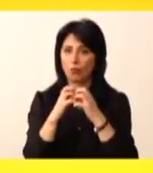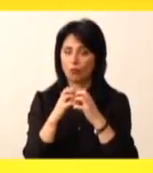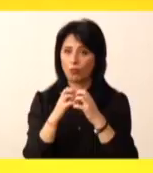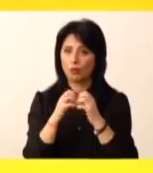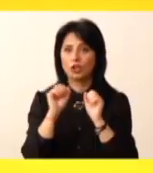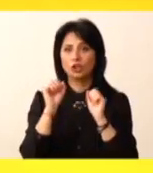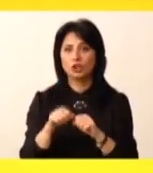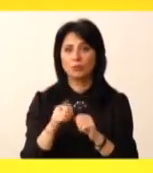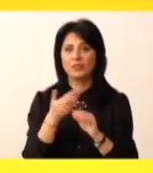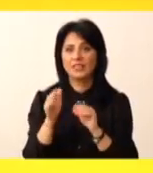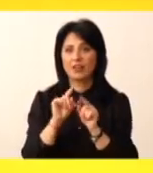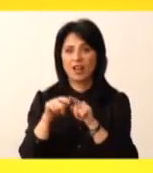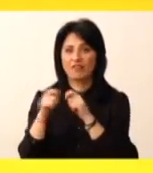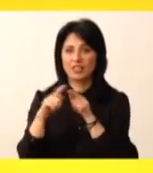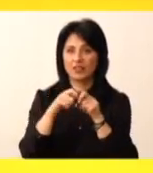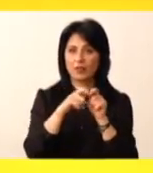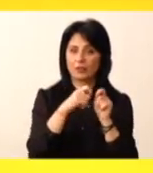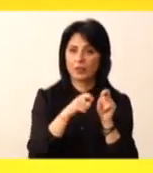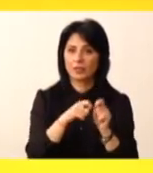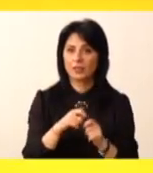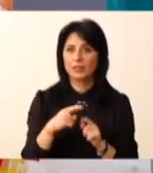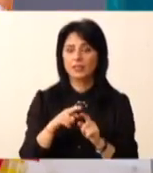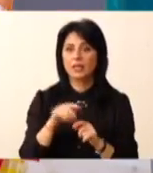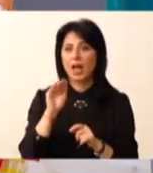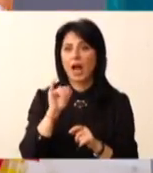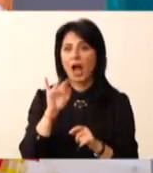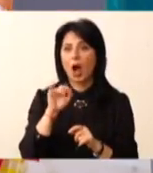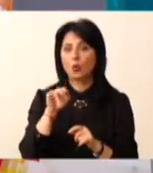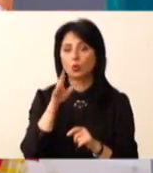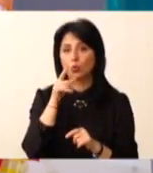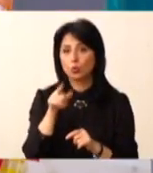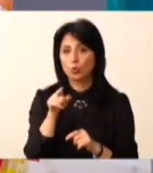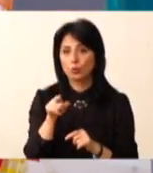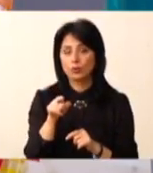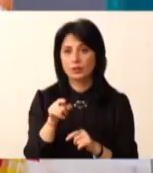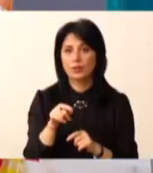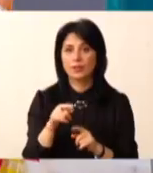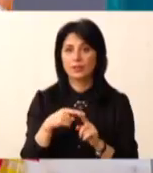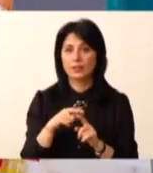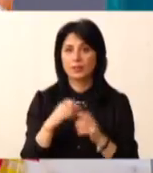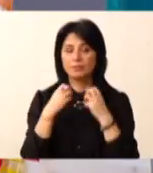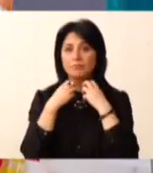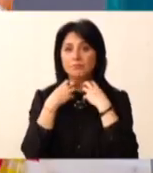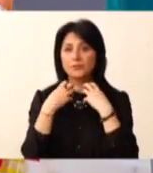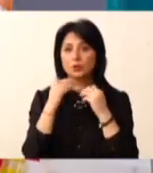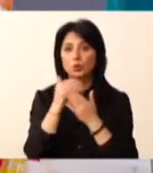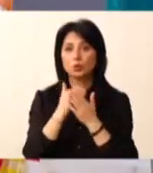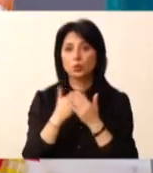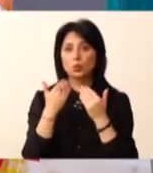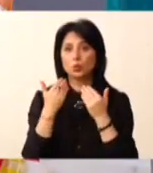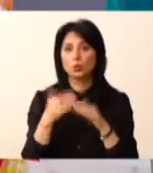ჯირკვალი, შეიძლება იყოს ცალკეული კვანძები. აუტოიმუნური თიროიდიტის დროს ფარისებრი ჯირკვლის სტრუქტურა